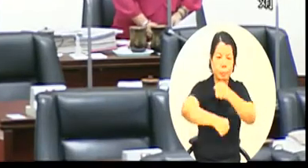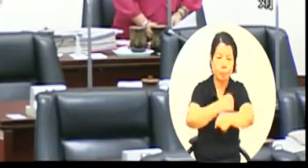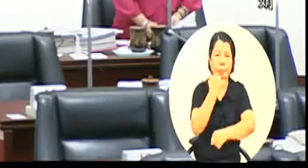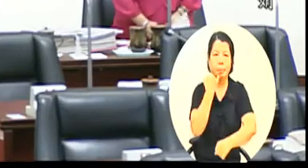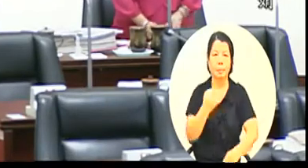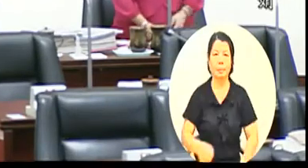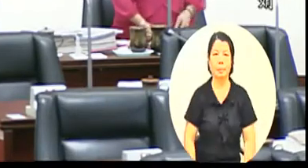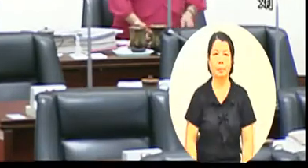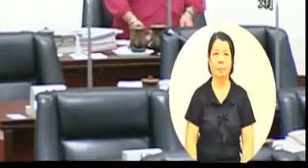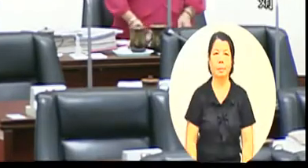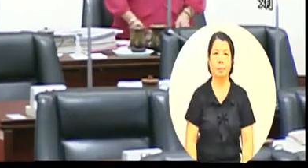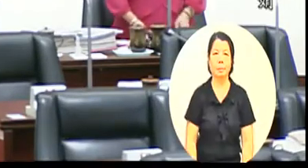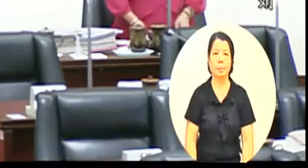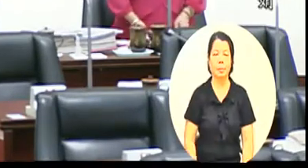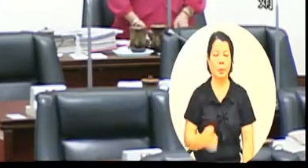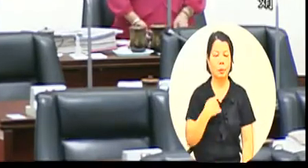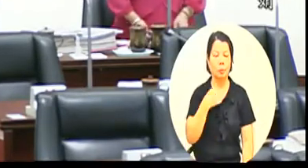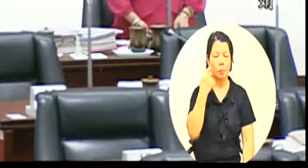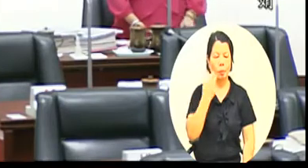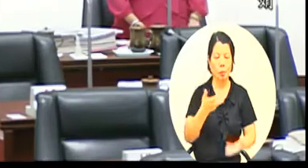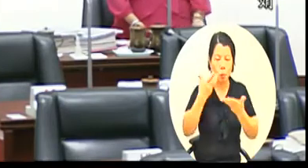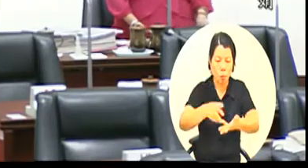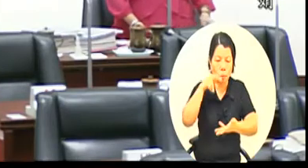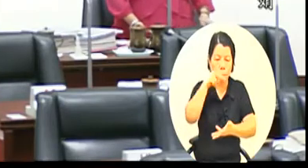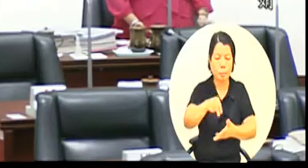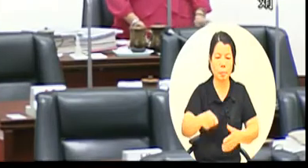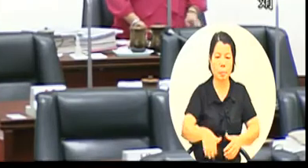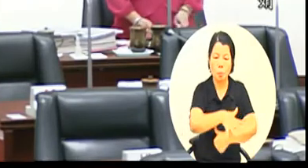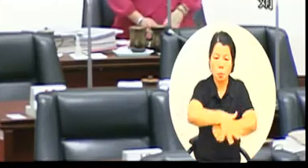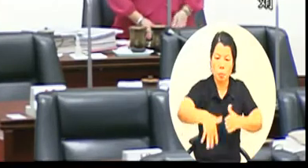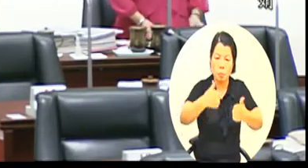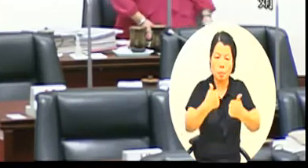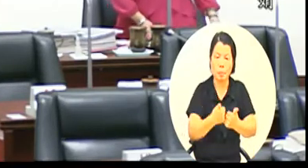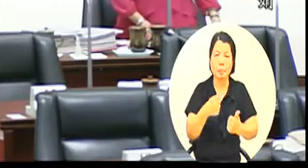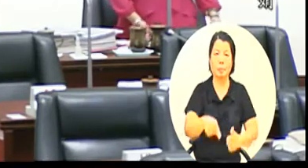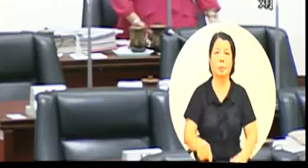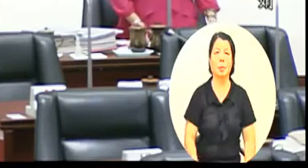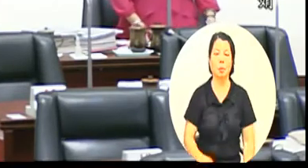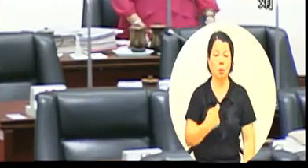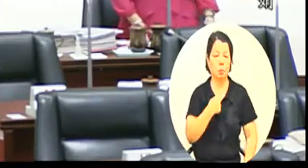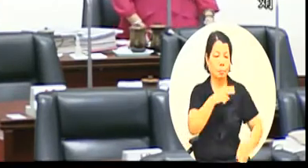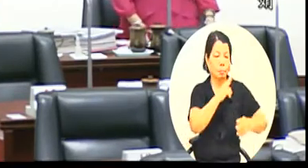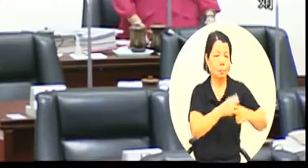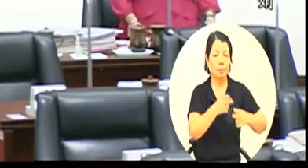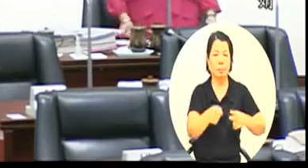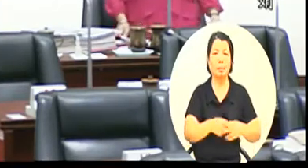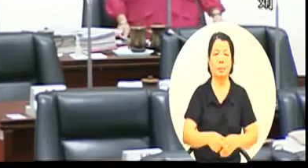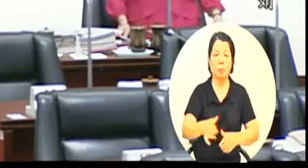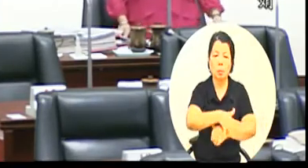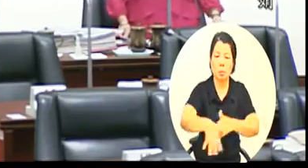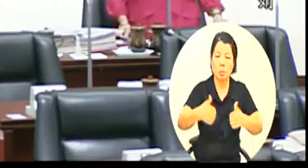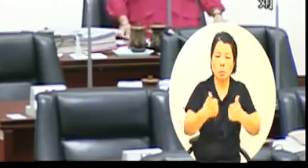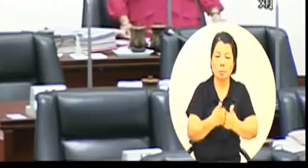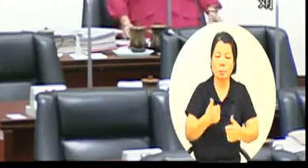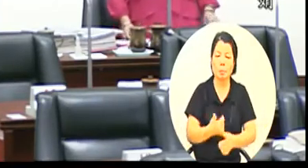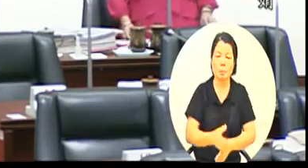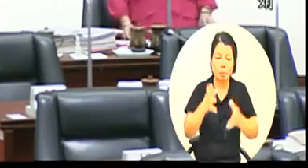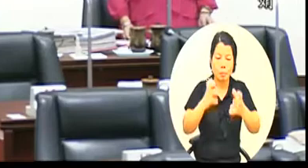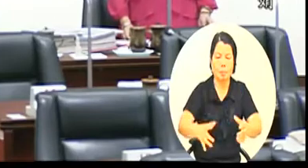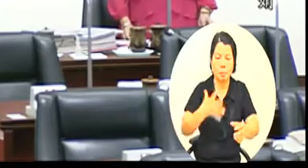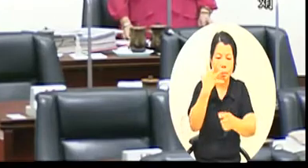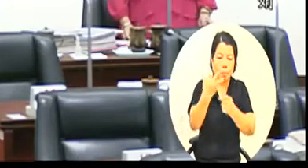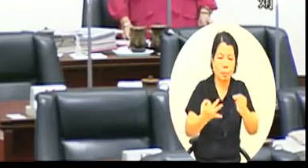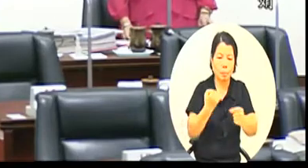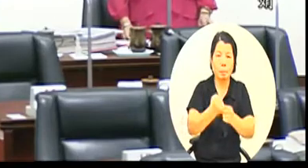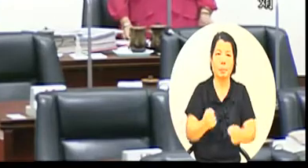的本席十分的重视我们这个委员会。那我相信我们委员会哈行之有年，然后我